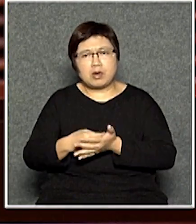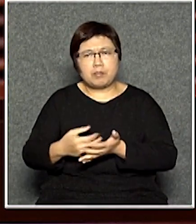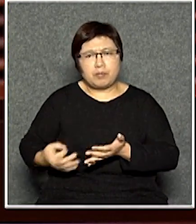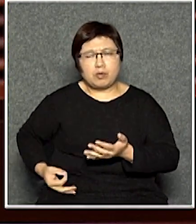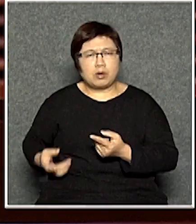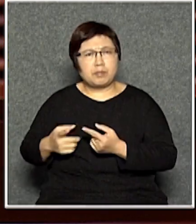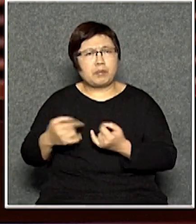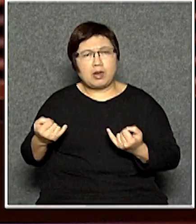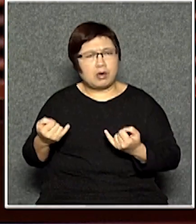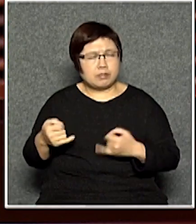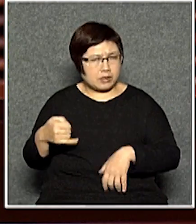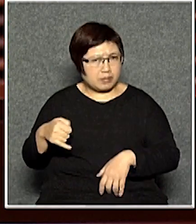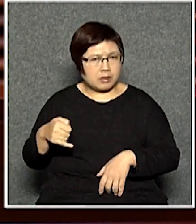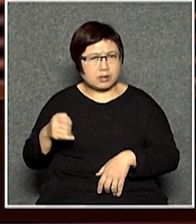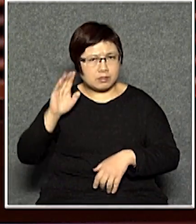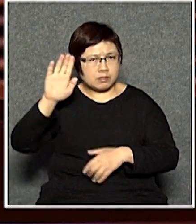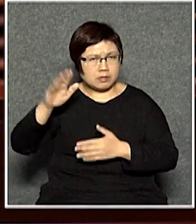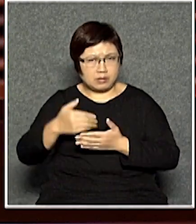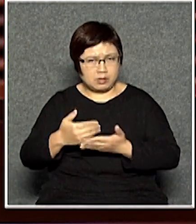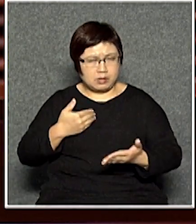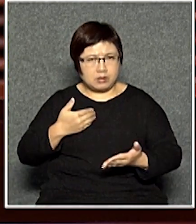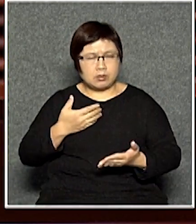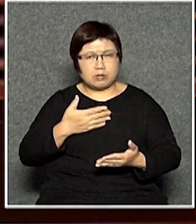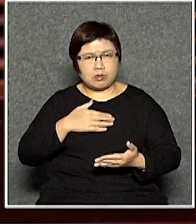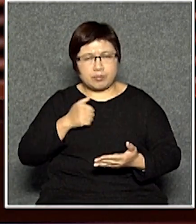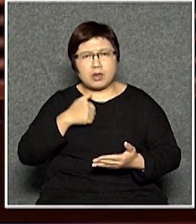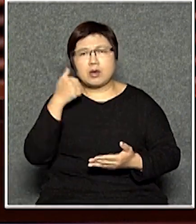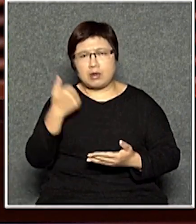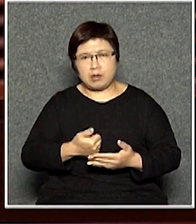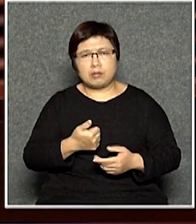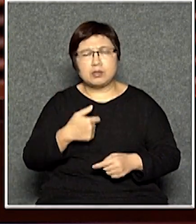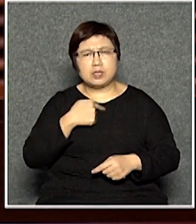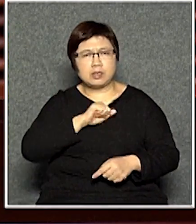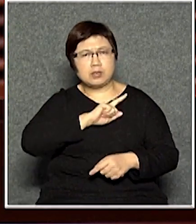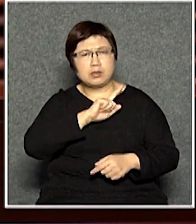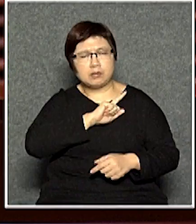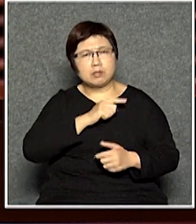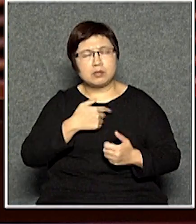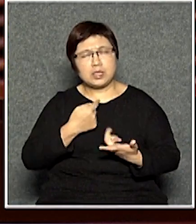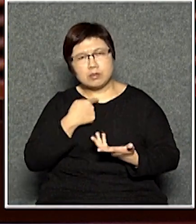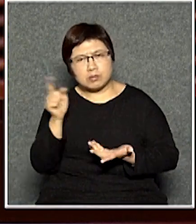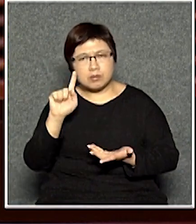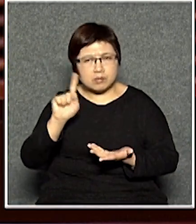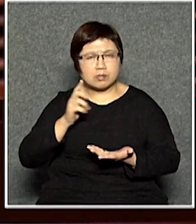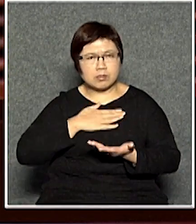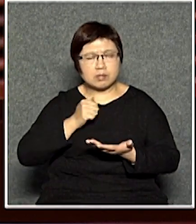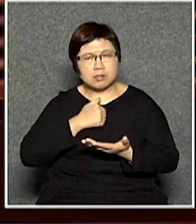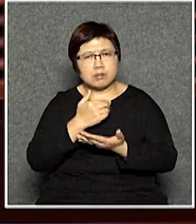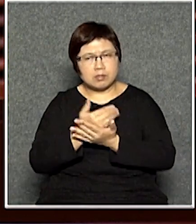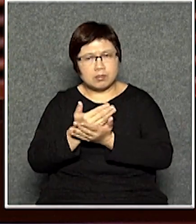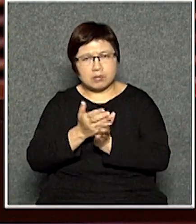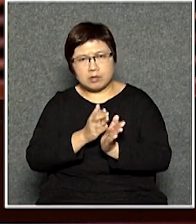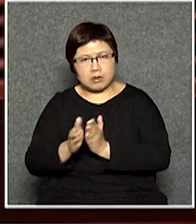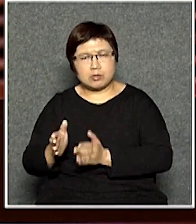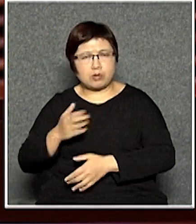的需要的保險的，未雨綢繆是需要的，未雨綢繆是應該根據自身的需要去準備定，而這個準備是什